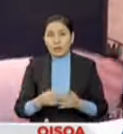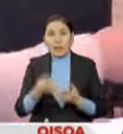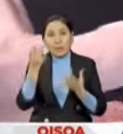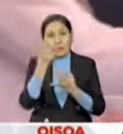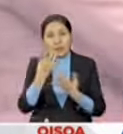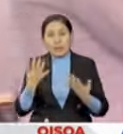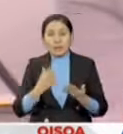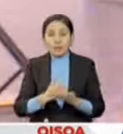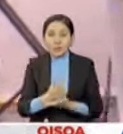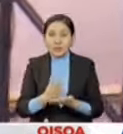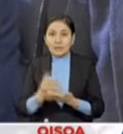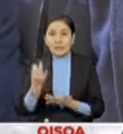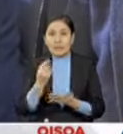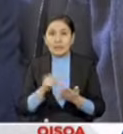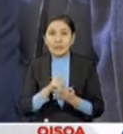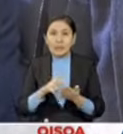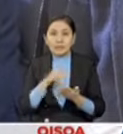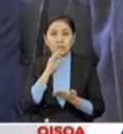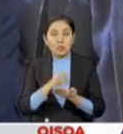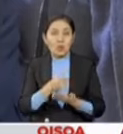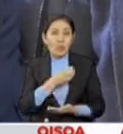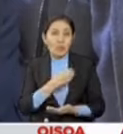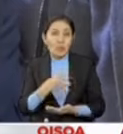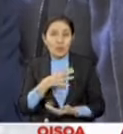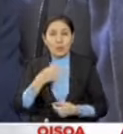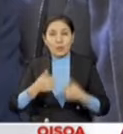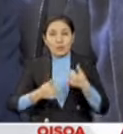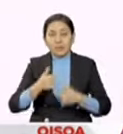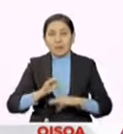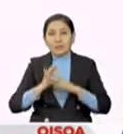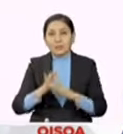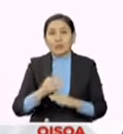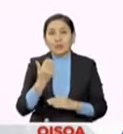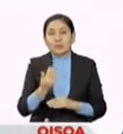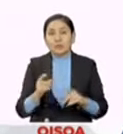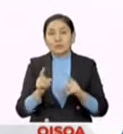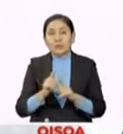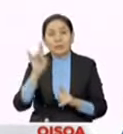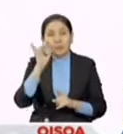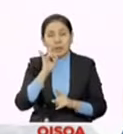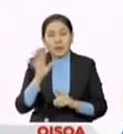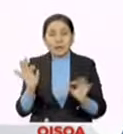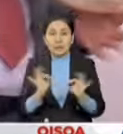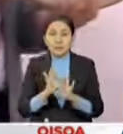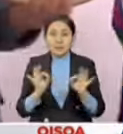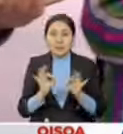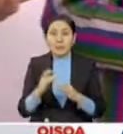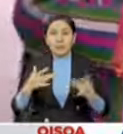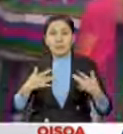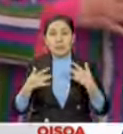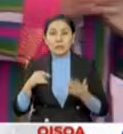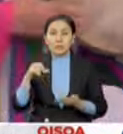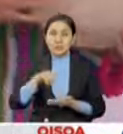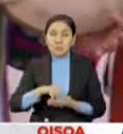ma'rifiy yo'nalishda qizg'in savol-javoblarga boy bo'lgan viktorina tashkil etildi. Shuningdek, taniqli san'atkorlar, estrada